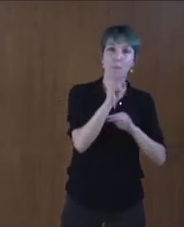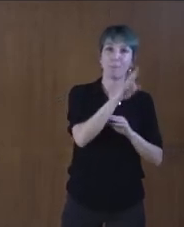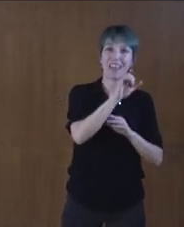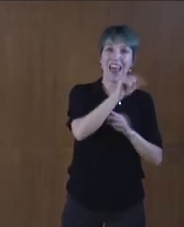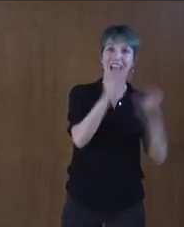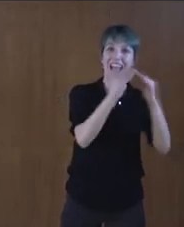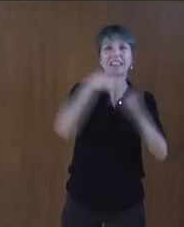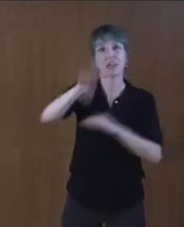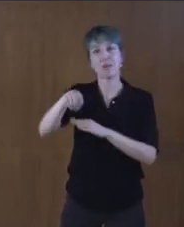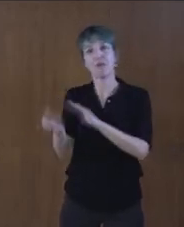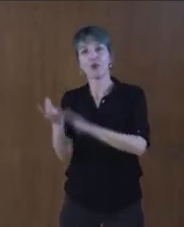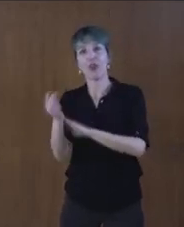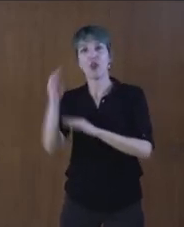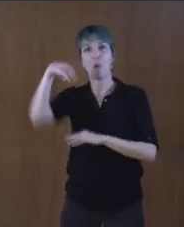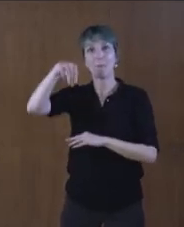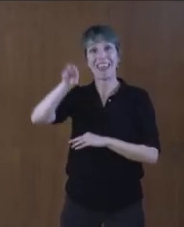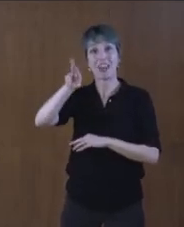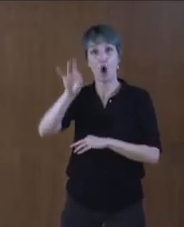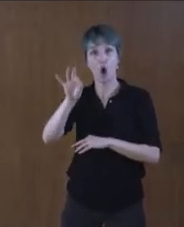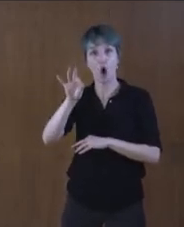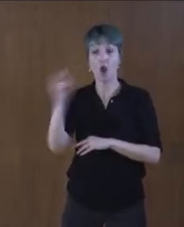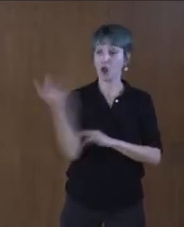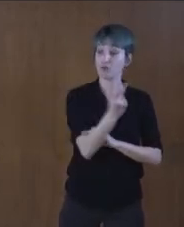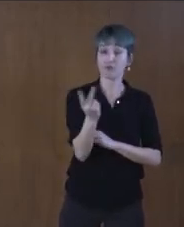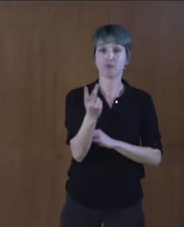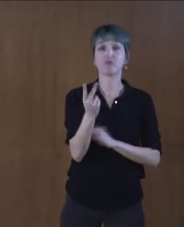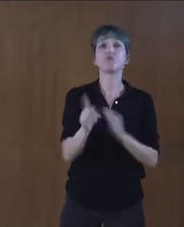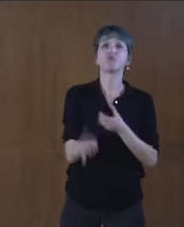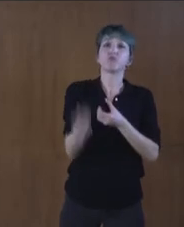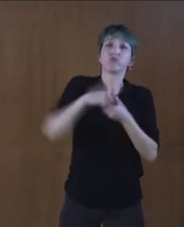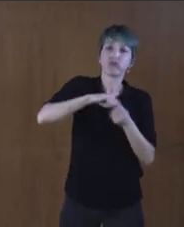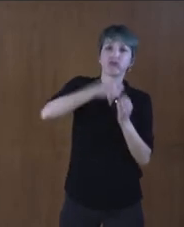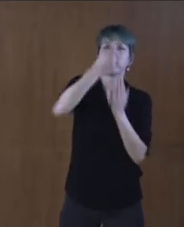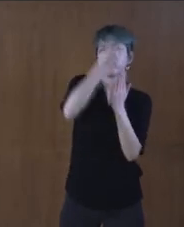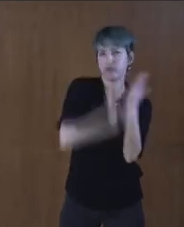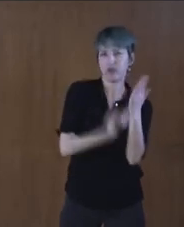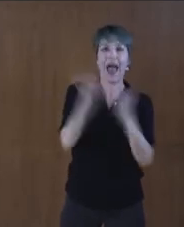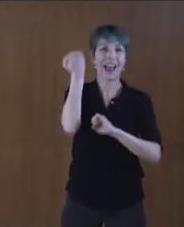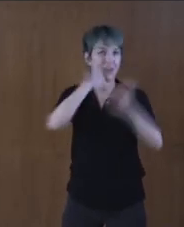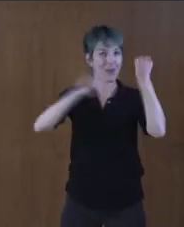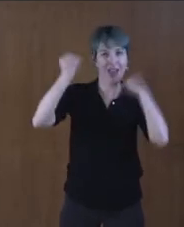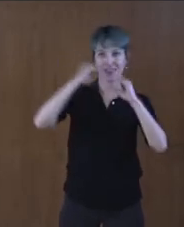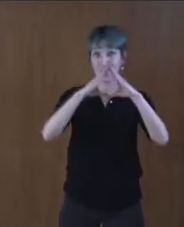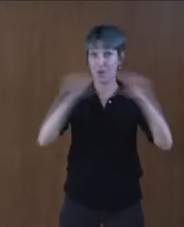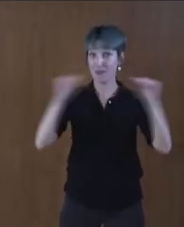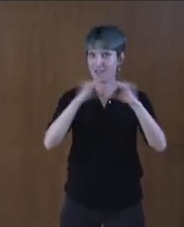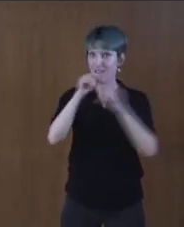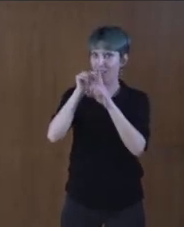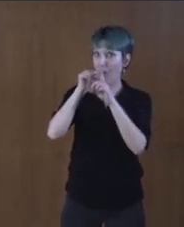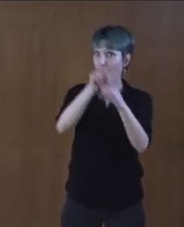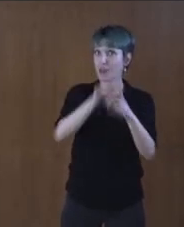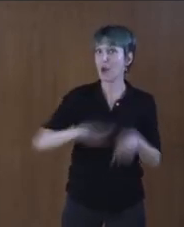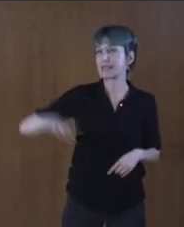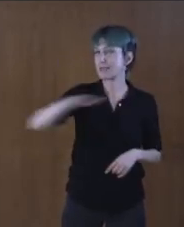Fundació Joan Miró, que s'afegeixen al conjunt d'activitats que empenyen la universitat a ser un